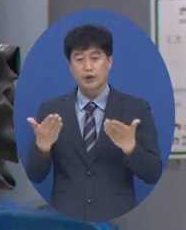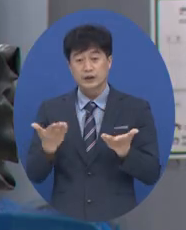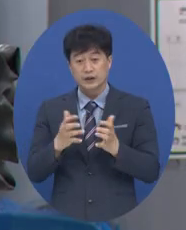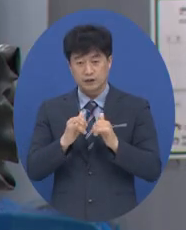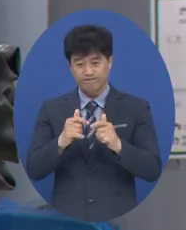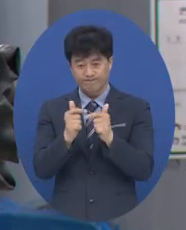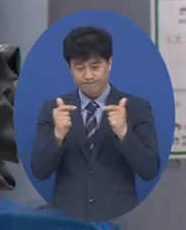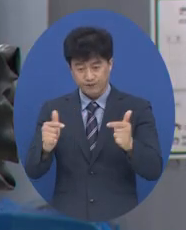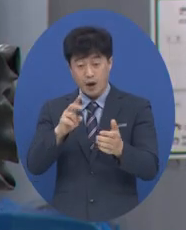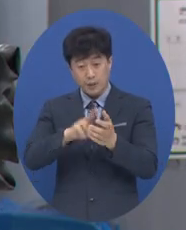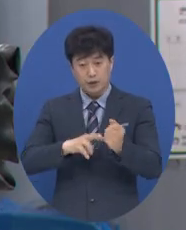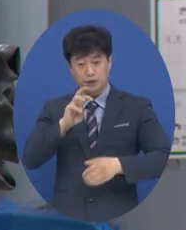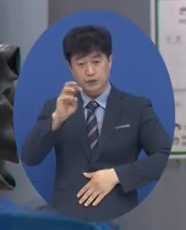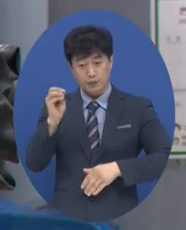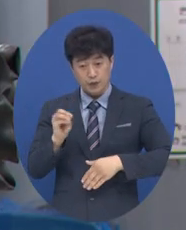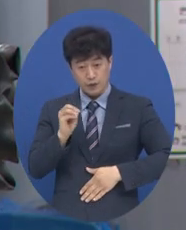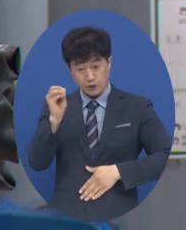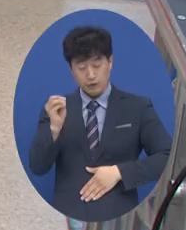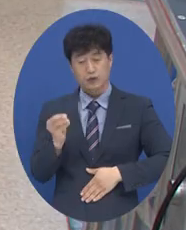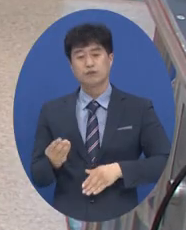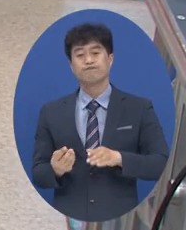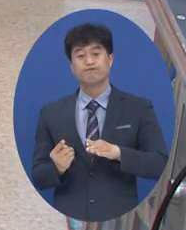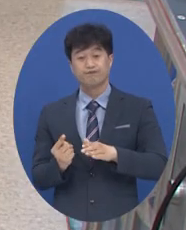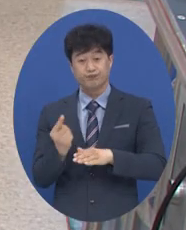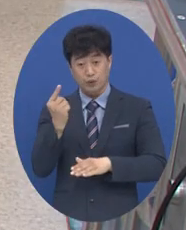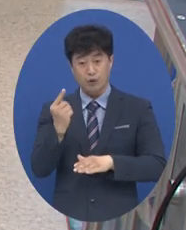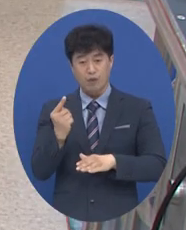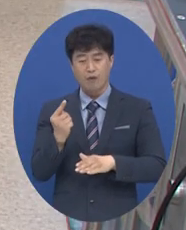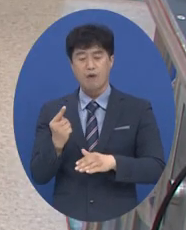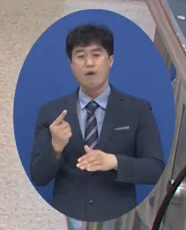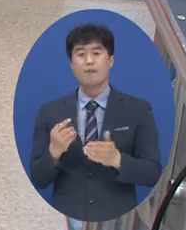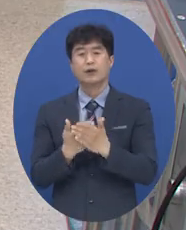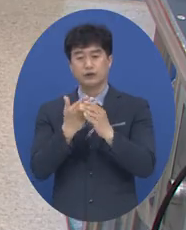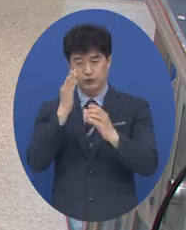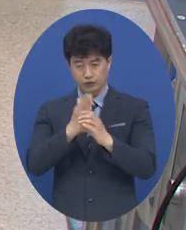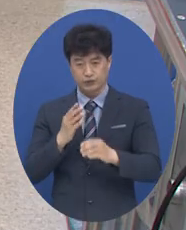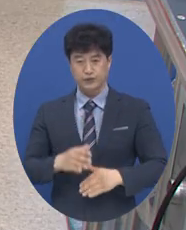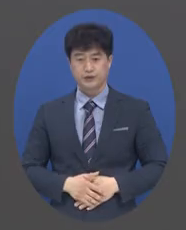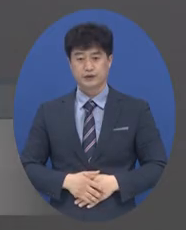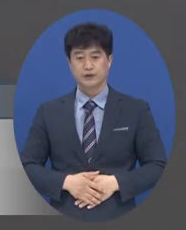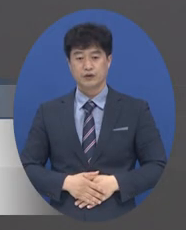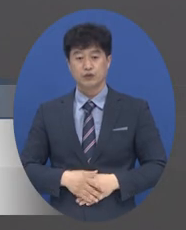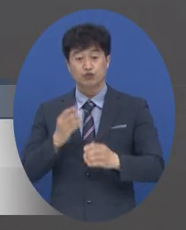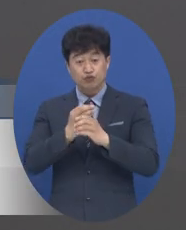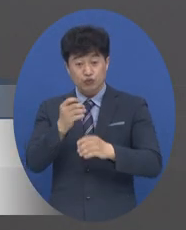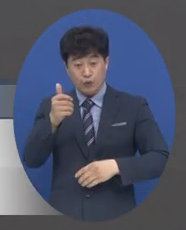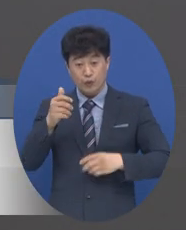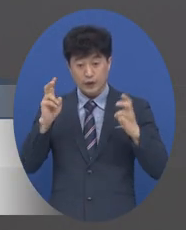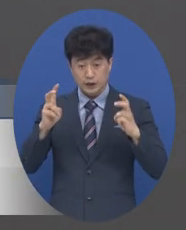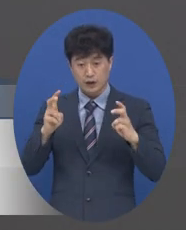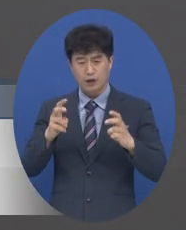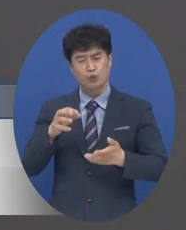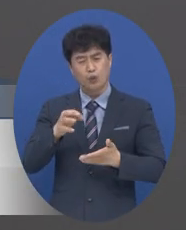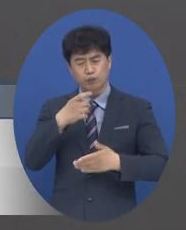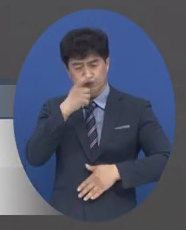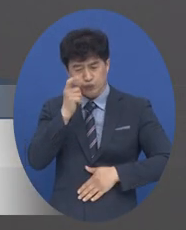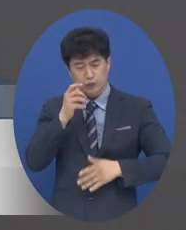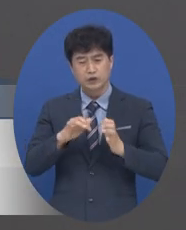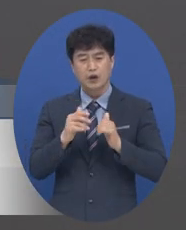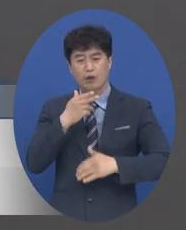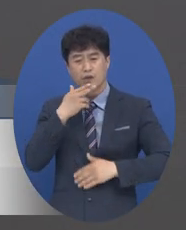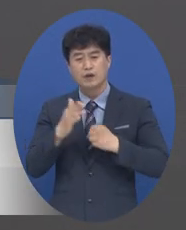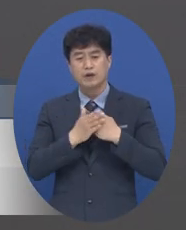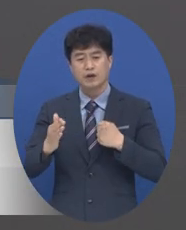늘고 매출도 30% 넘게 오르는 등 몸집을 키워나가게 됐습니다. 중소기업인데 자금이 없고 인력이